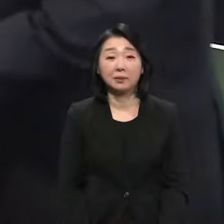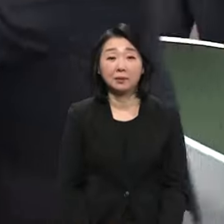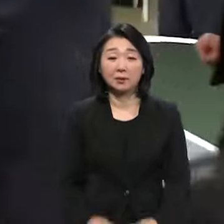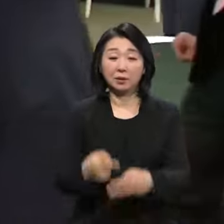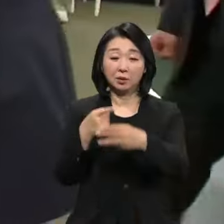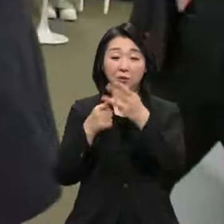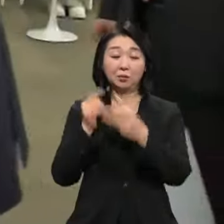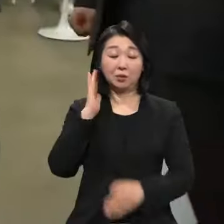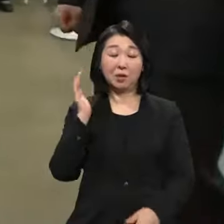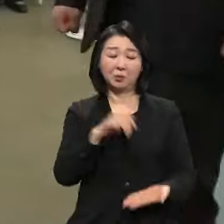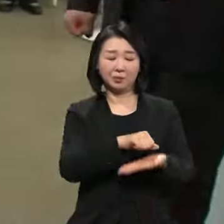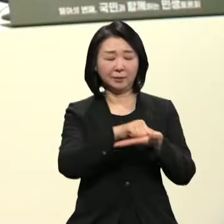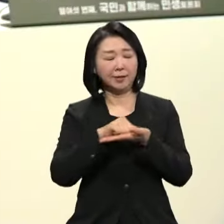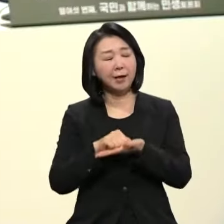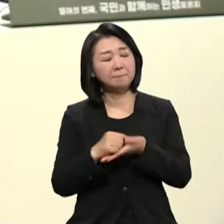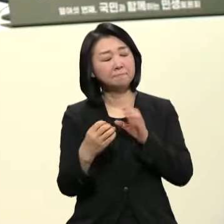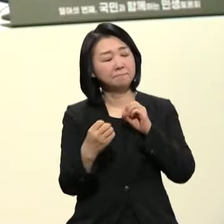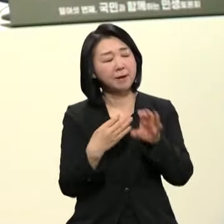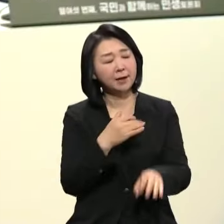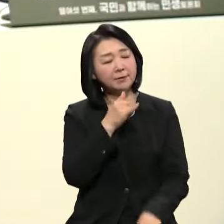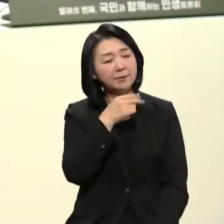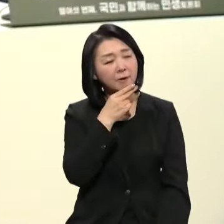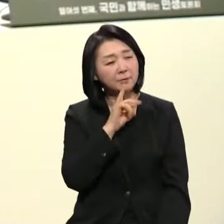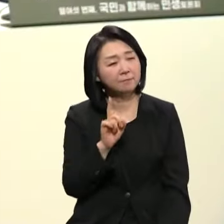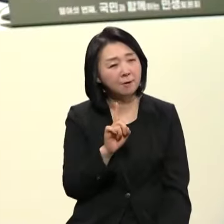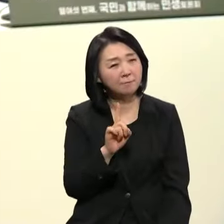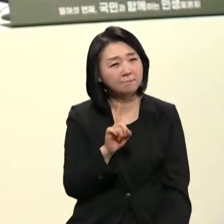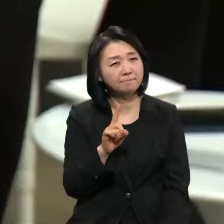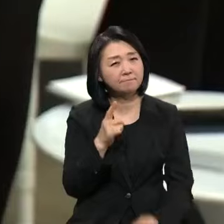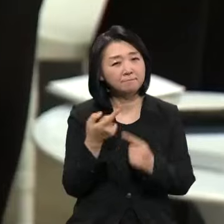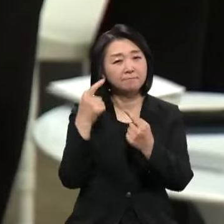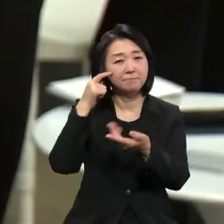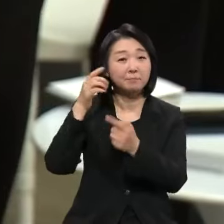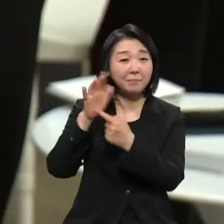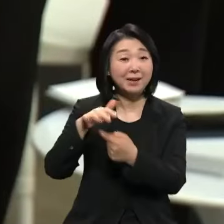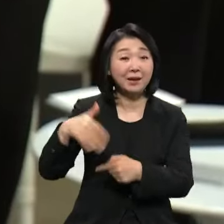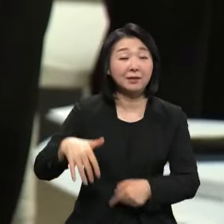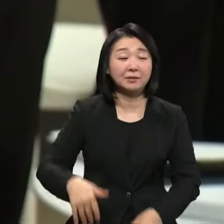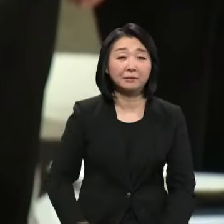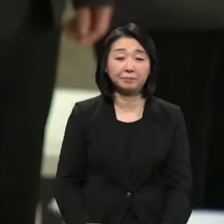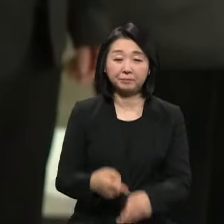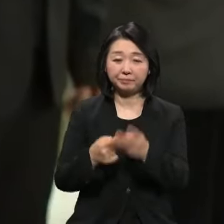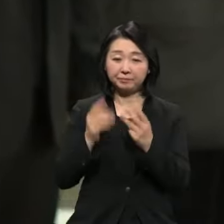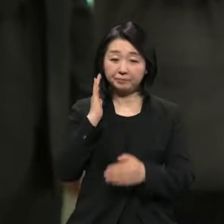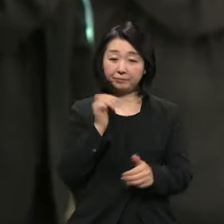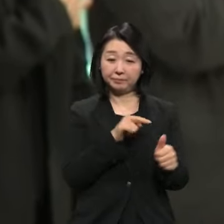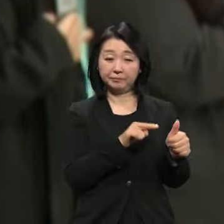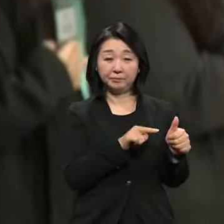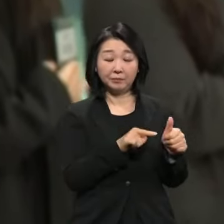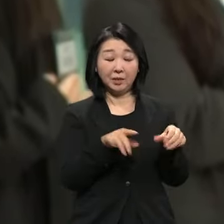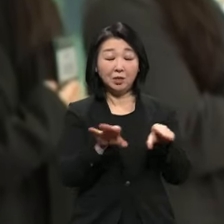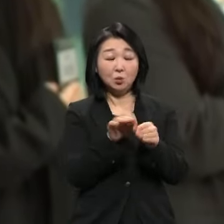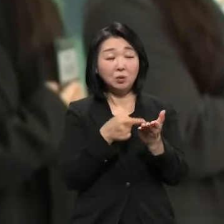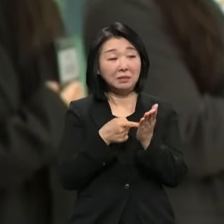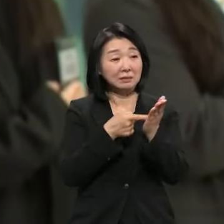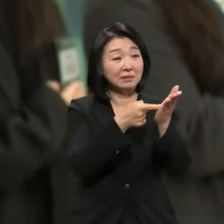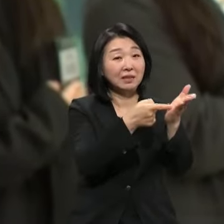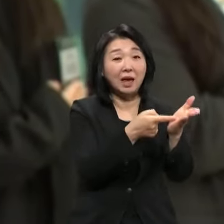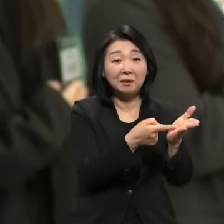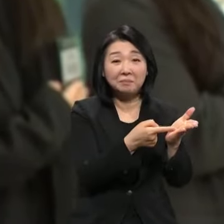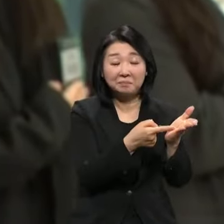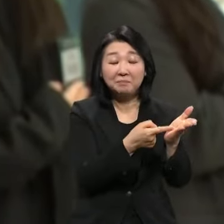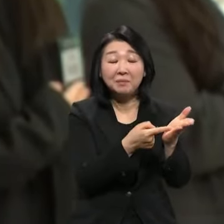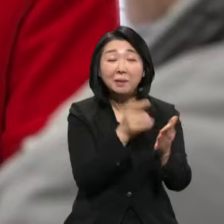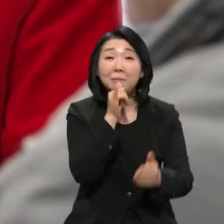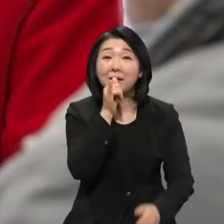대통령이 이런 제안에 어떤 반응을 보였는지는 알려지지 않았습니다 또 윤 대통령이 홍시에게 총리직을 제안했다는 일부 보도도